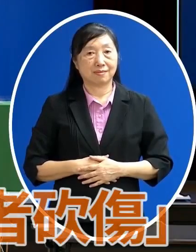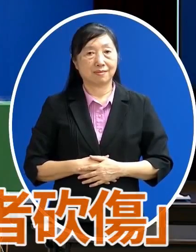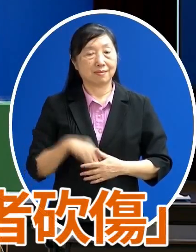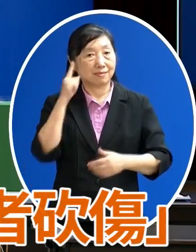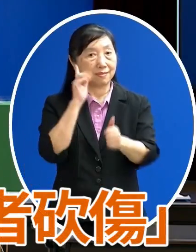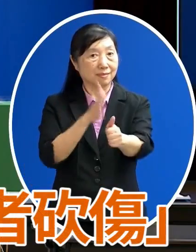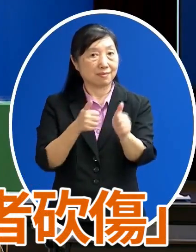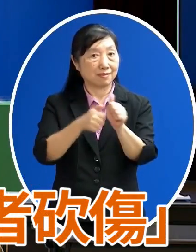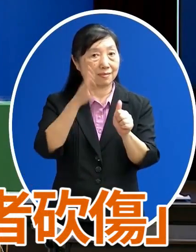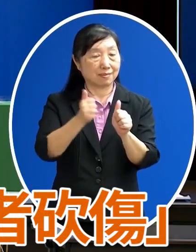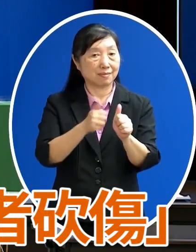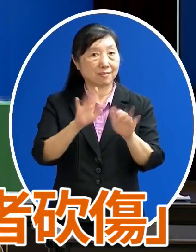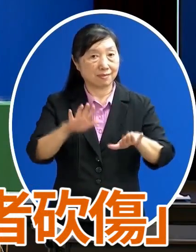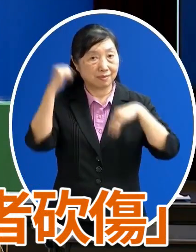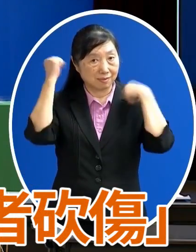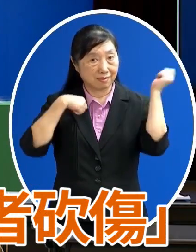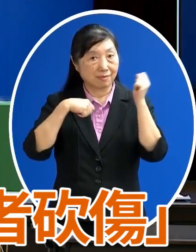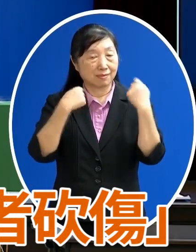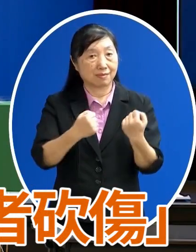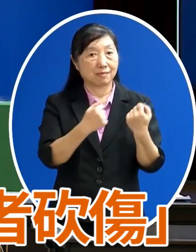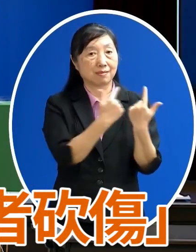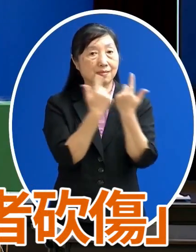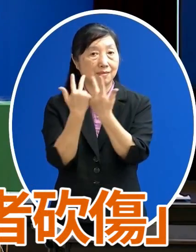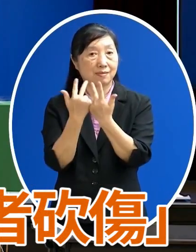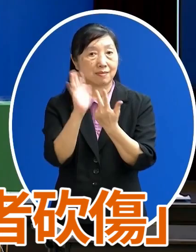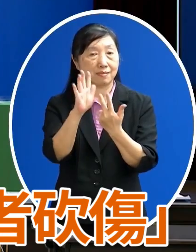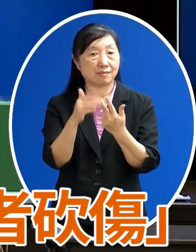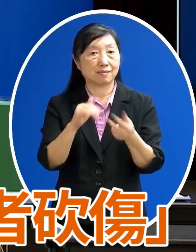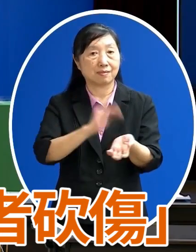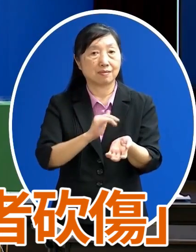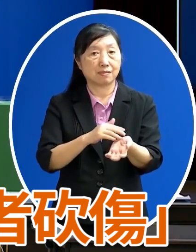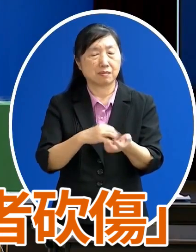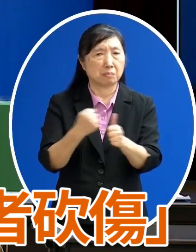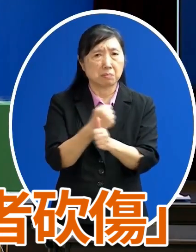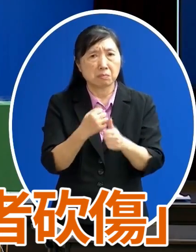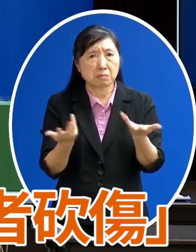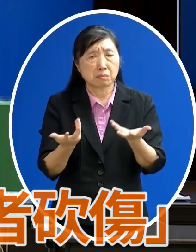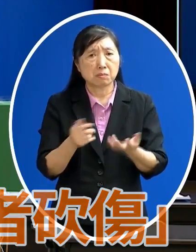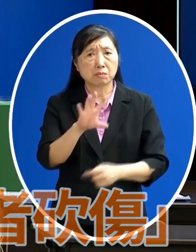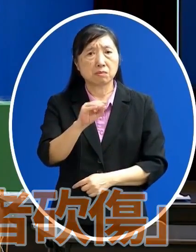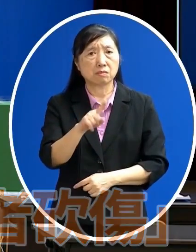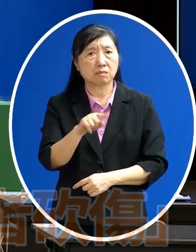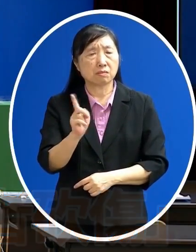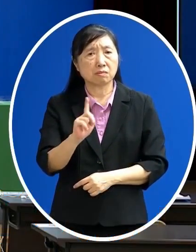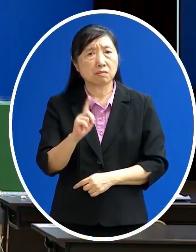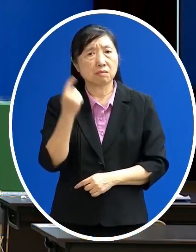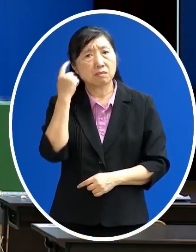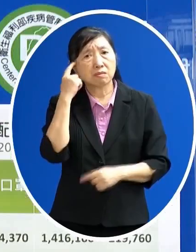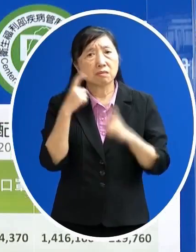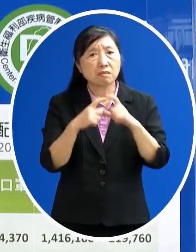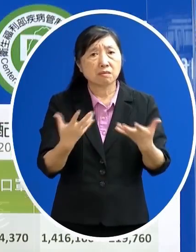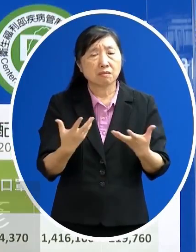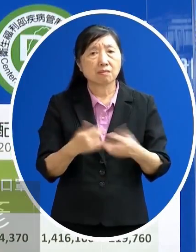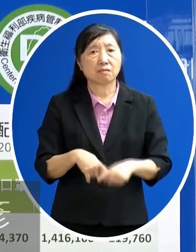请教一下副指挥官，关于那个今天早上发生在双和医院发生的这个医疗暴力事件，请问一下指挥中心这边有没有一些回应呢？谢谢。